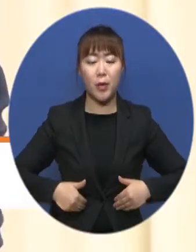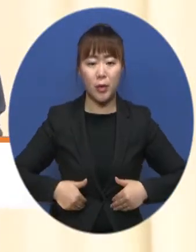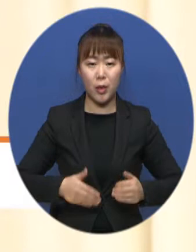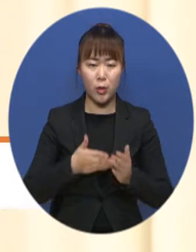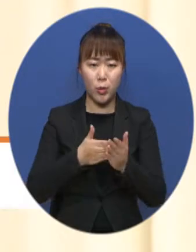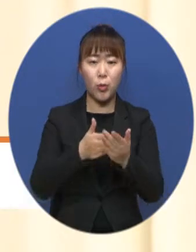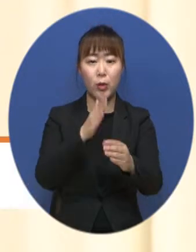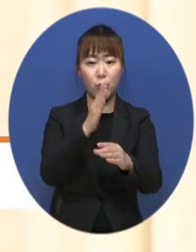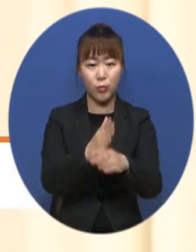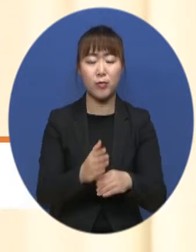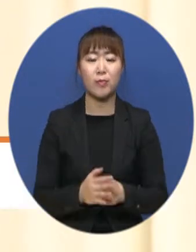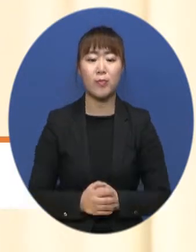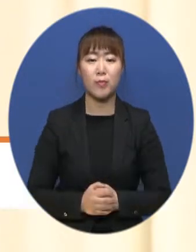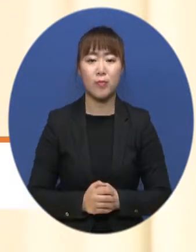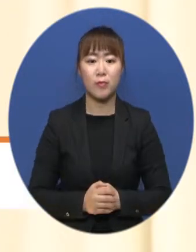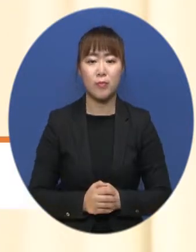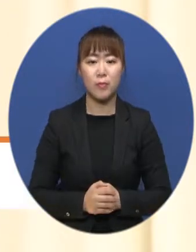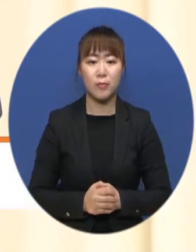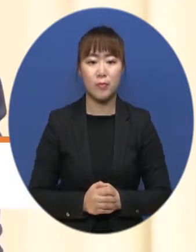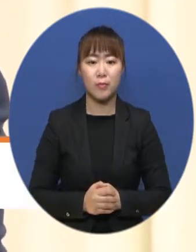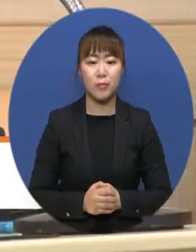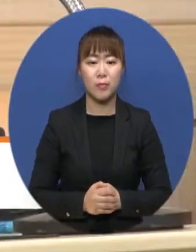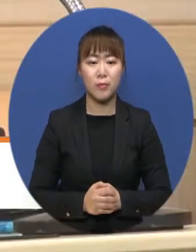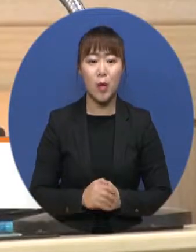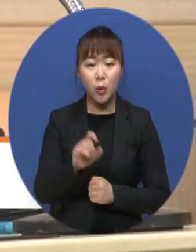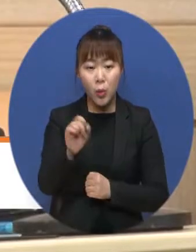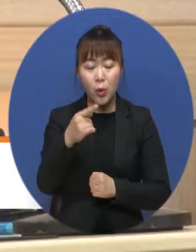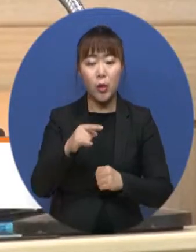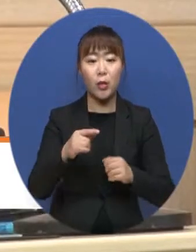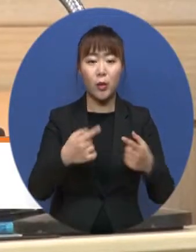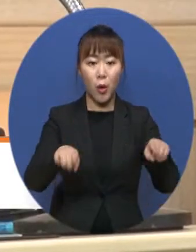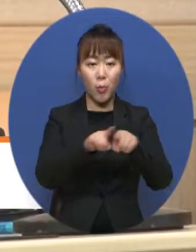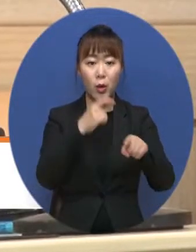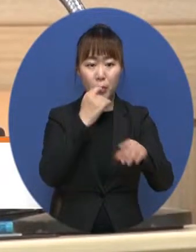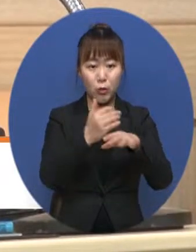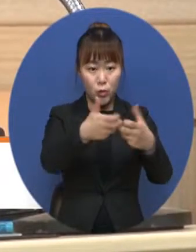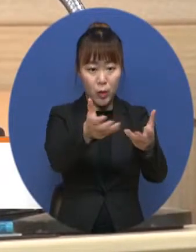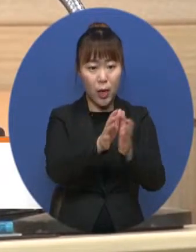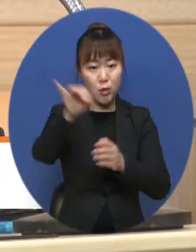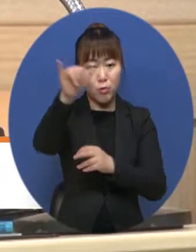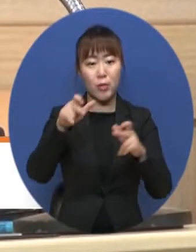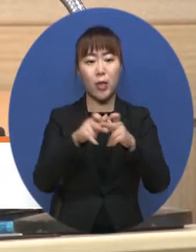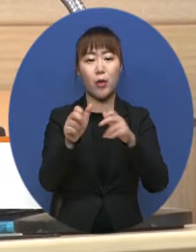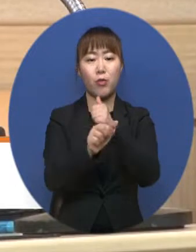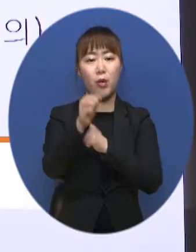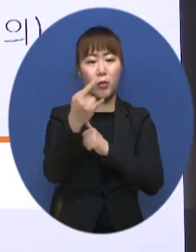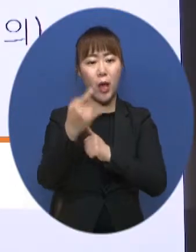요구가 잇따랐습니다. 이에 따라 더불어민주당 전국장애인위원회와